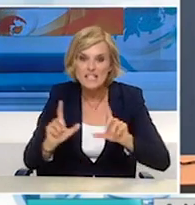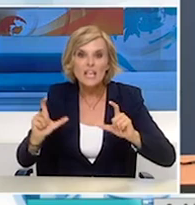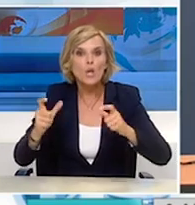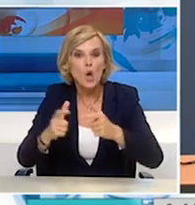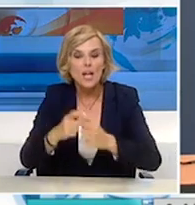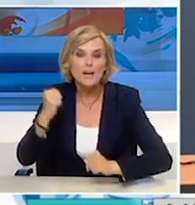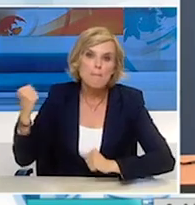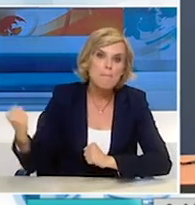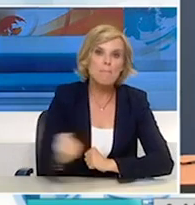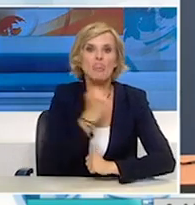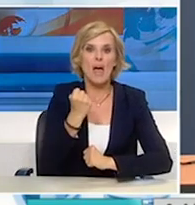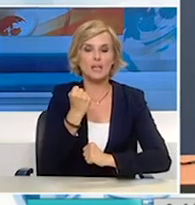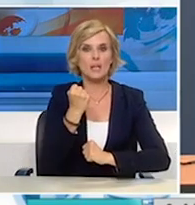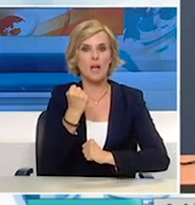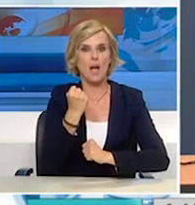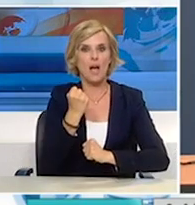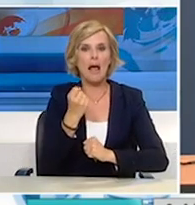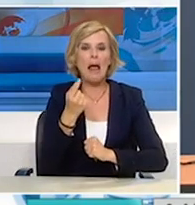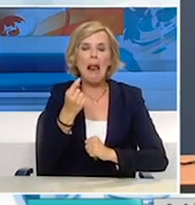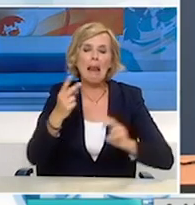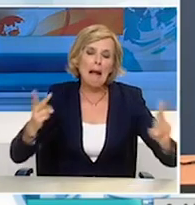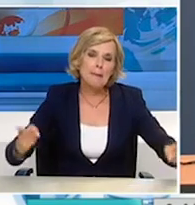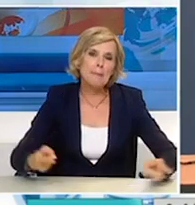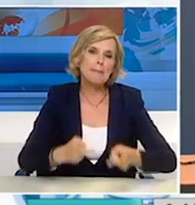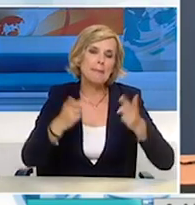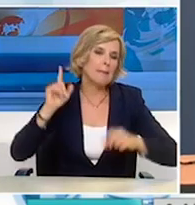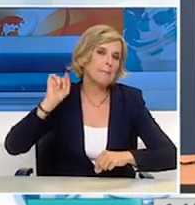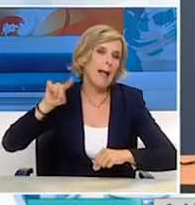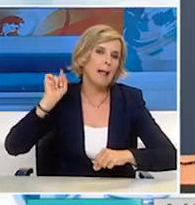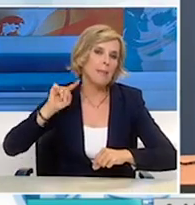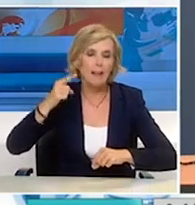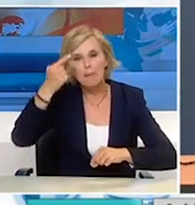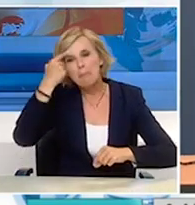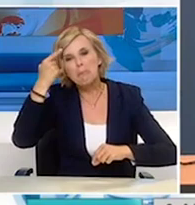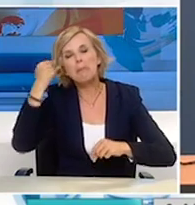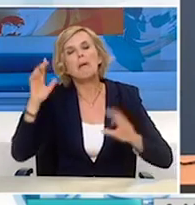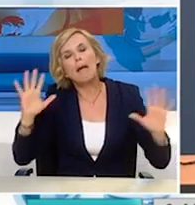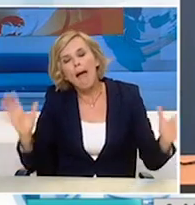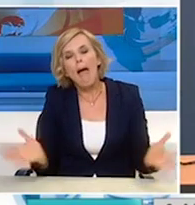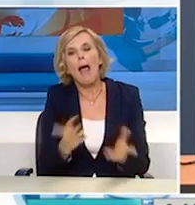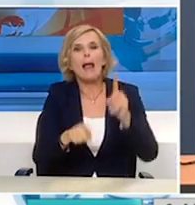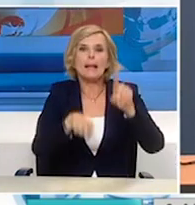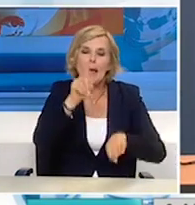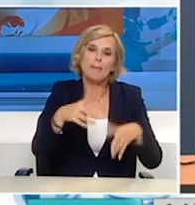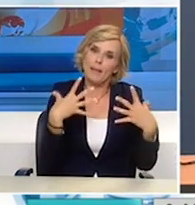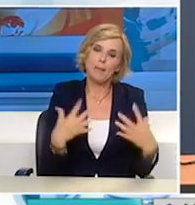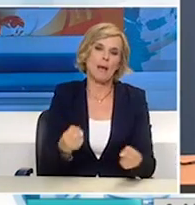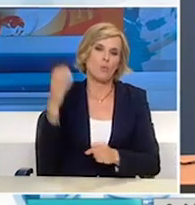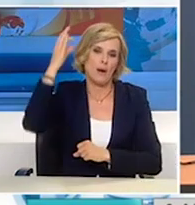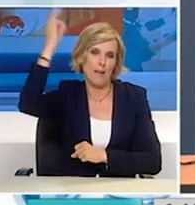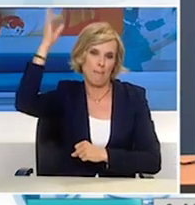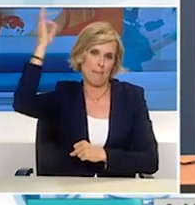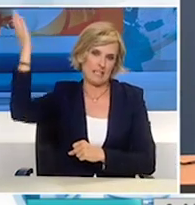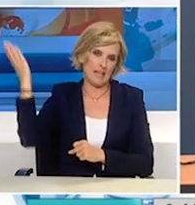πειθάρχησε συντριπτικά. Και οι λίγες ελάχιστες εικόνες που υπήρχαν, που μας φέρναν στη δύσκολη θέση να